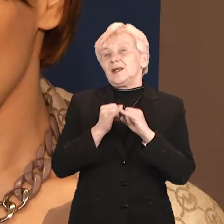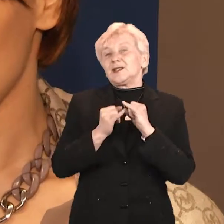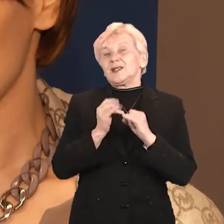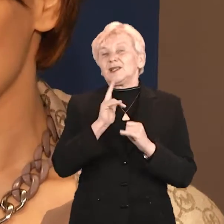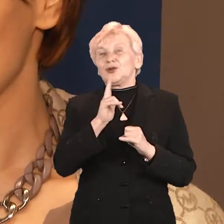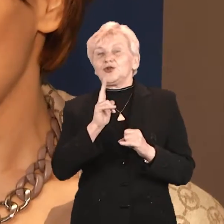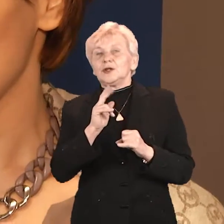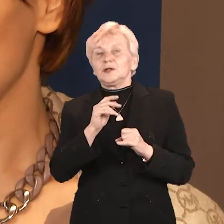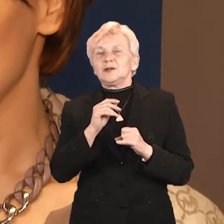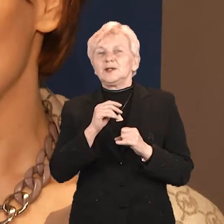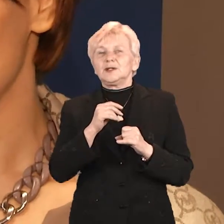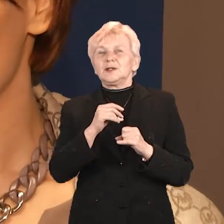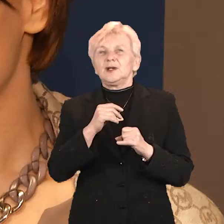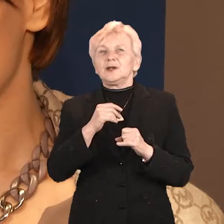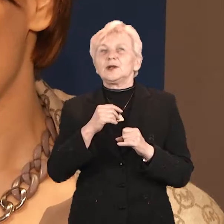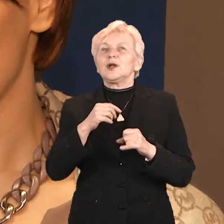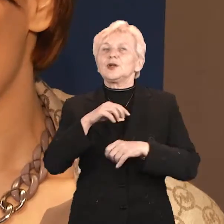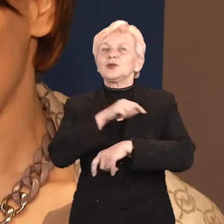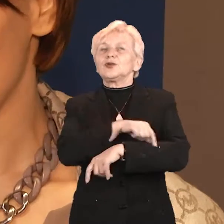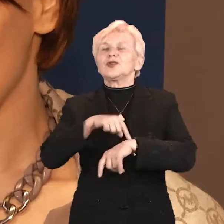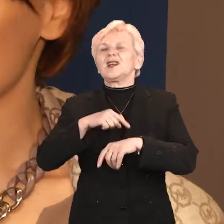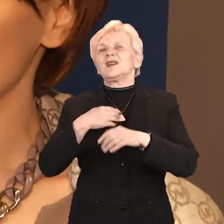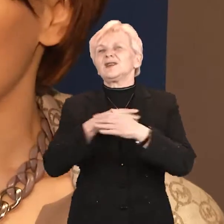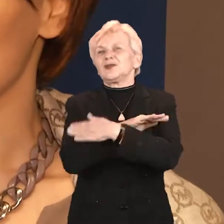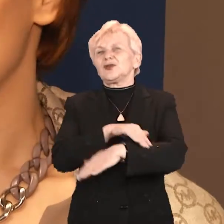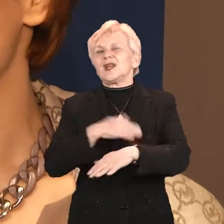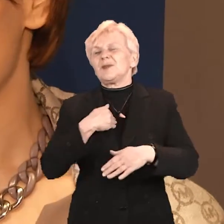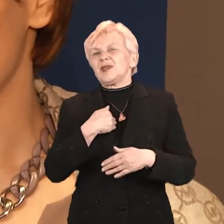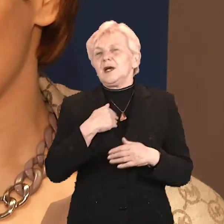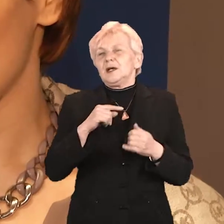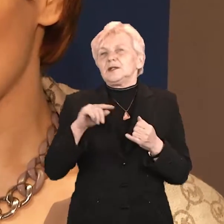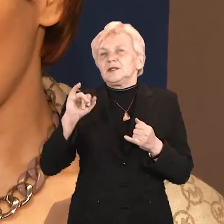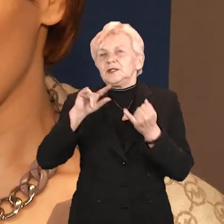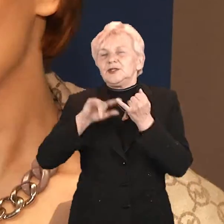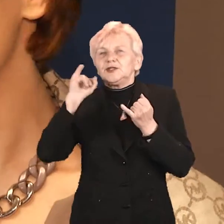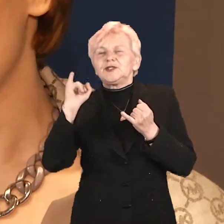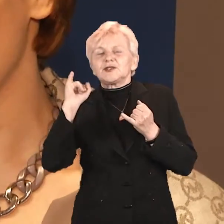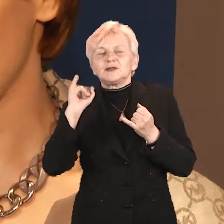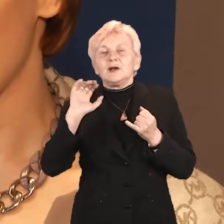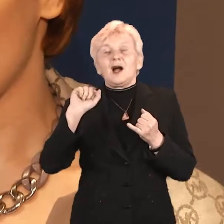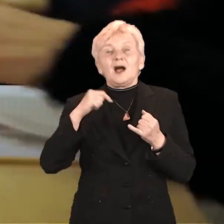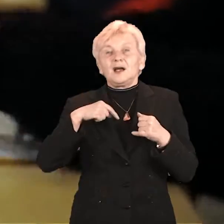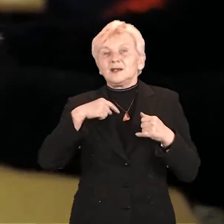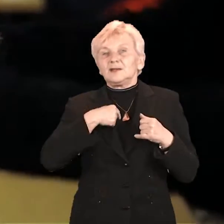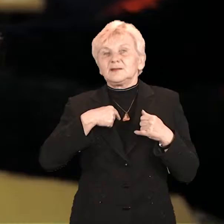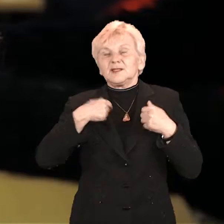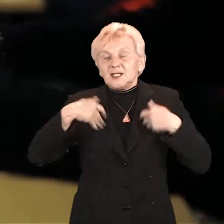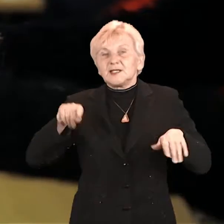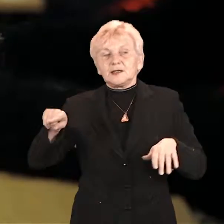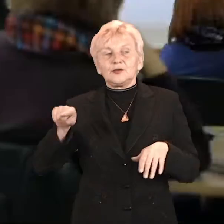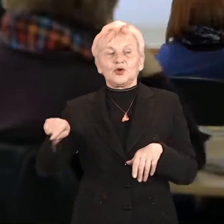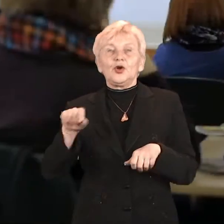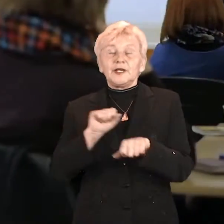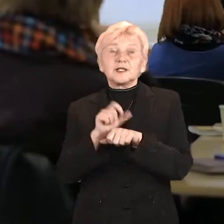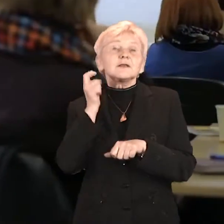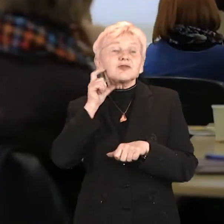twoją intymność, idź do innego dorosłego i to powiedz, a jeżeli on cię nie wysłucha, to idź do kolejnego. Kolejne działania w